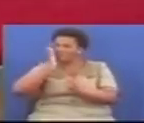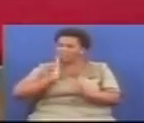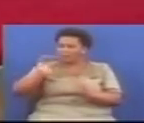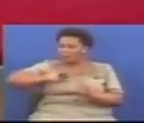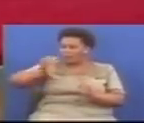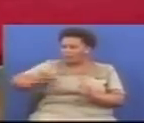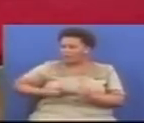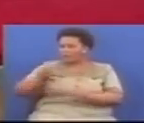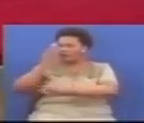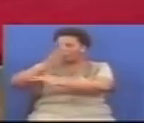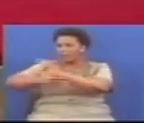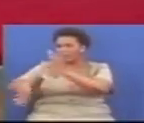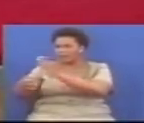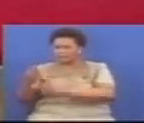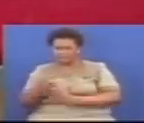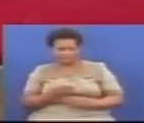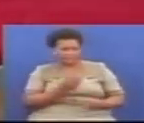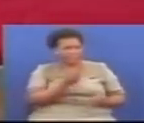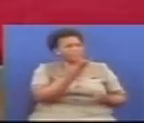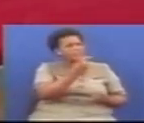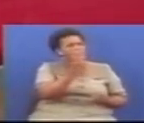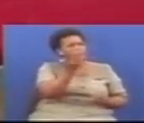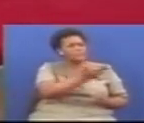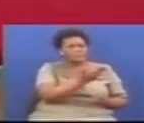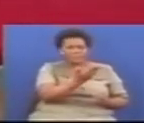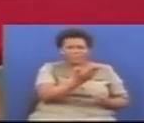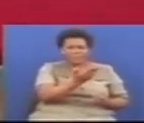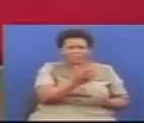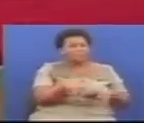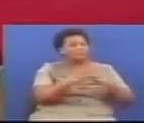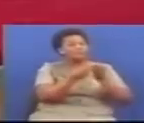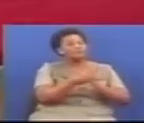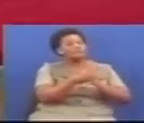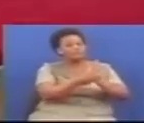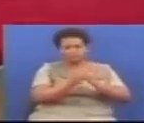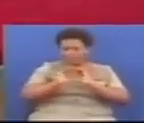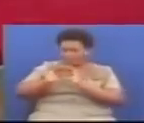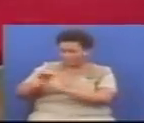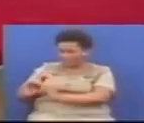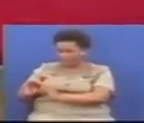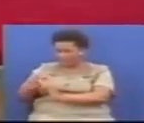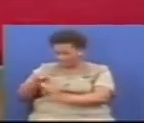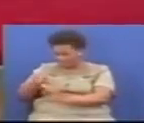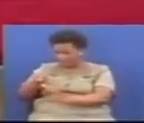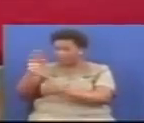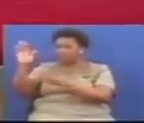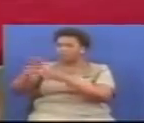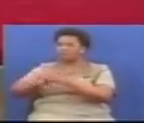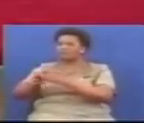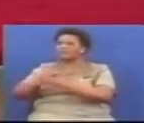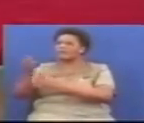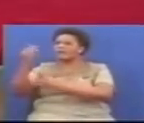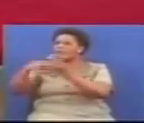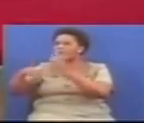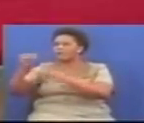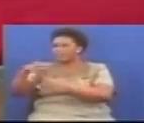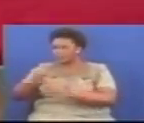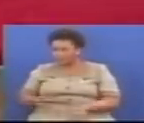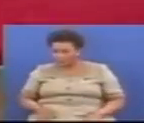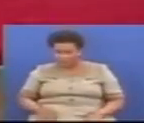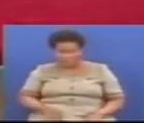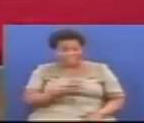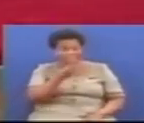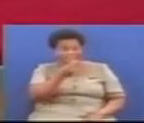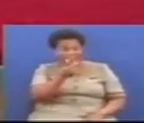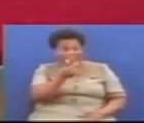ulemavu. Fedha zingine, kuna makato maelekezo mengine yametoka. Lakini inayobaki, fedha ya maendeleo itatengwa, lakini